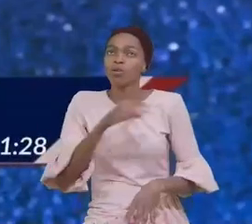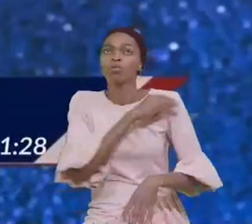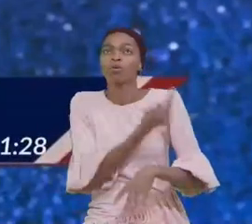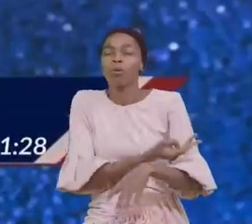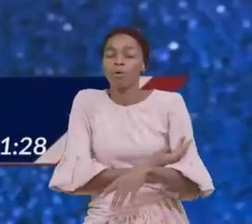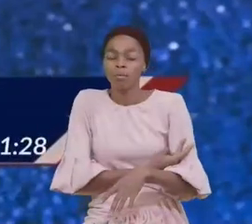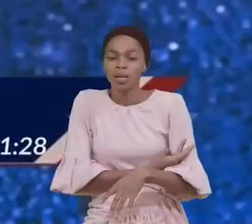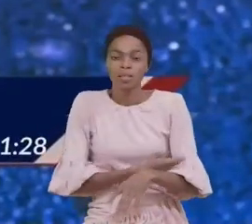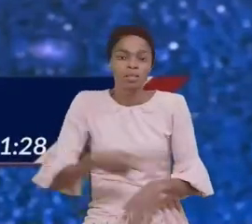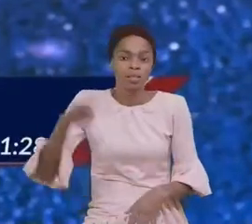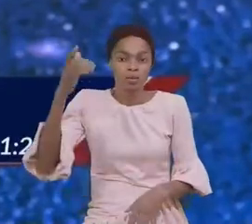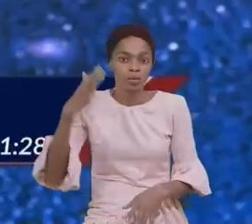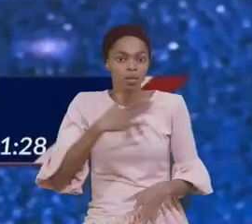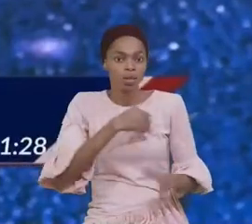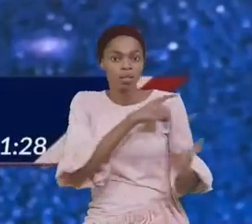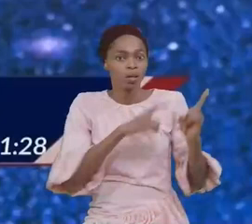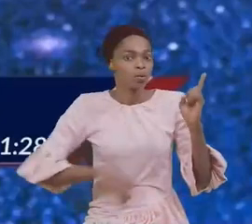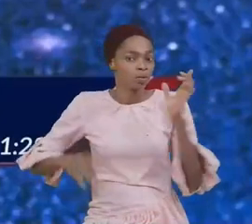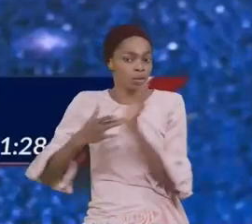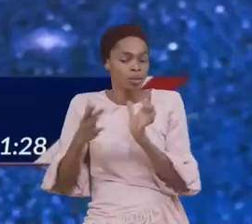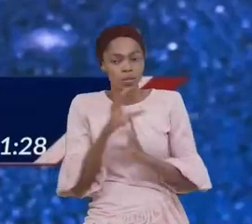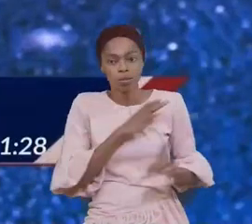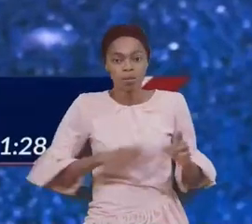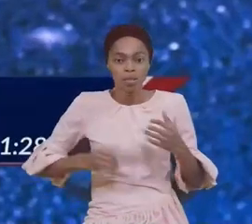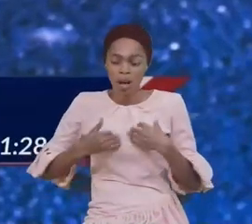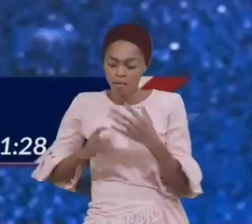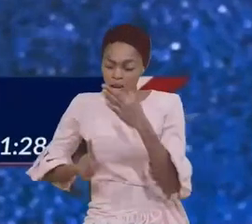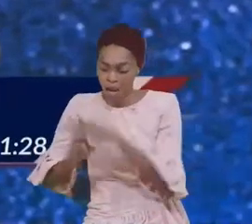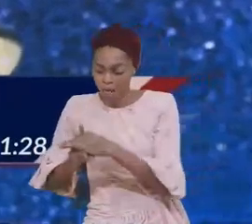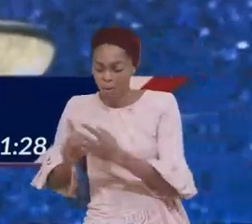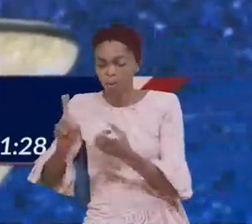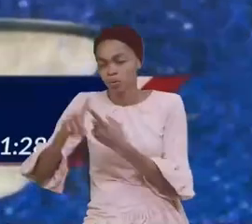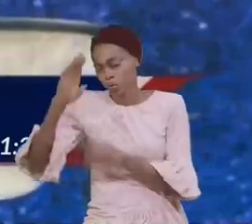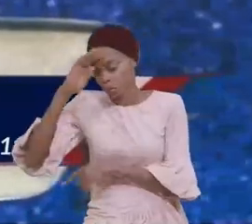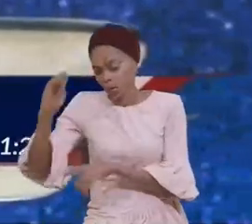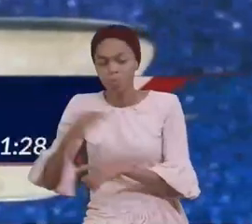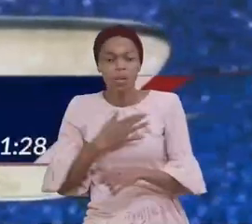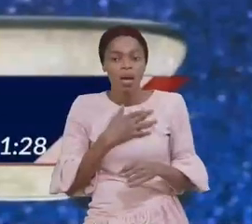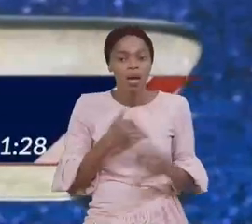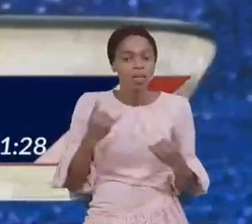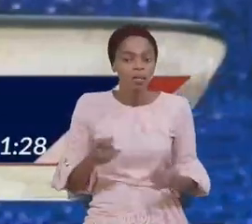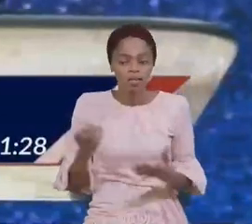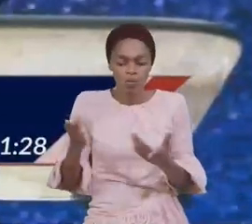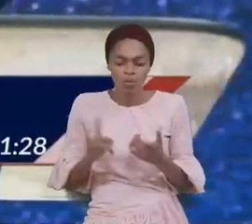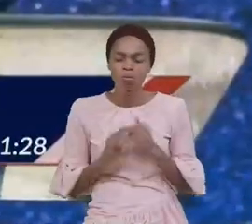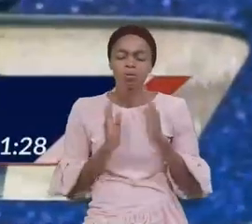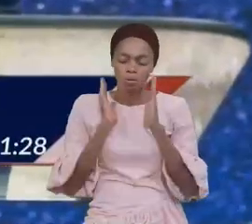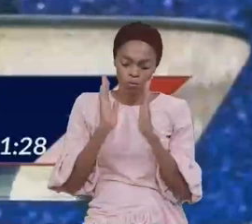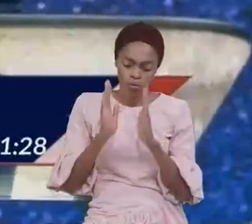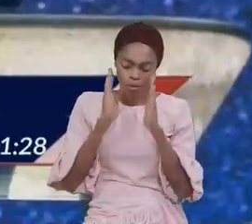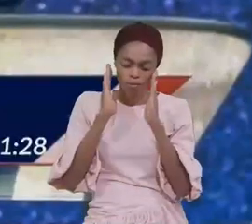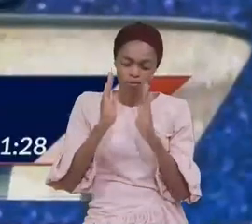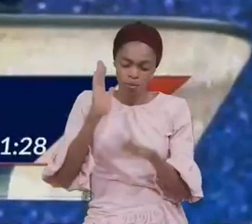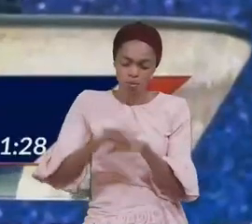Tout-Puissant, le Seigneur Jésus-Christ, alors le Seigneur t'est apparu et tu dois te concentrer